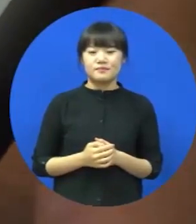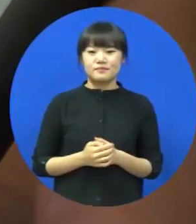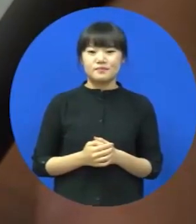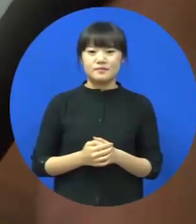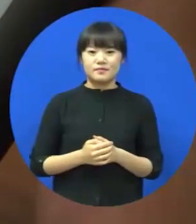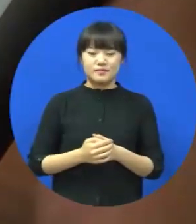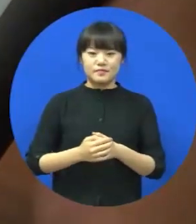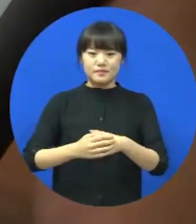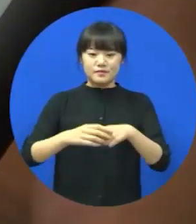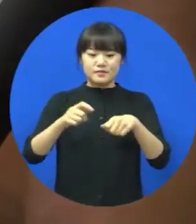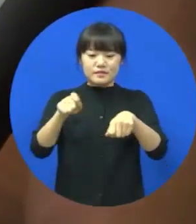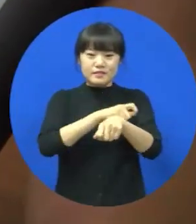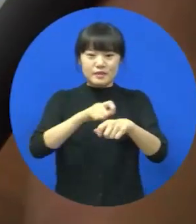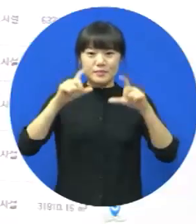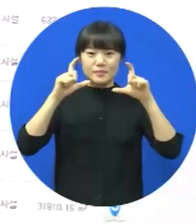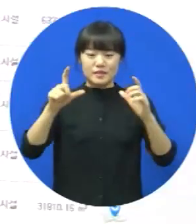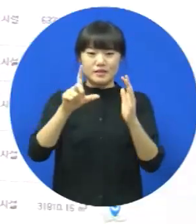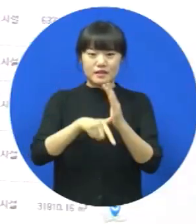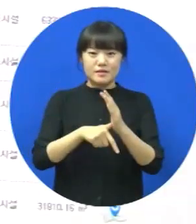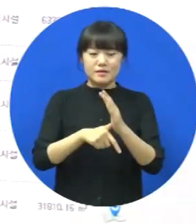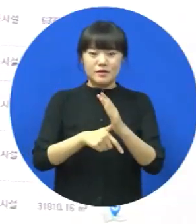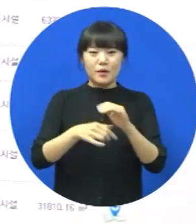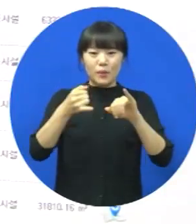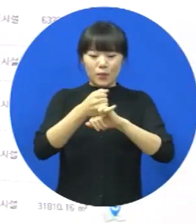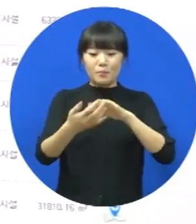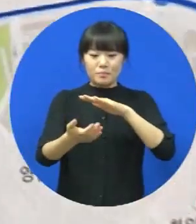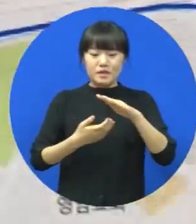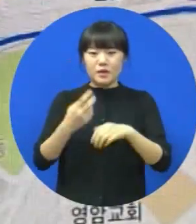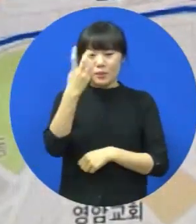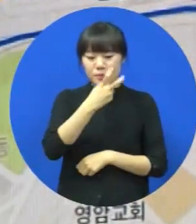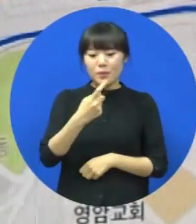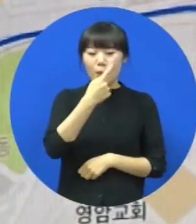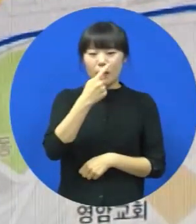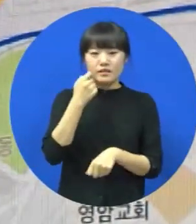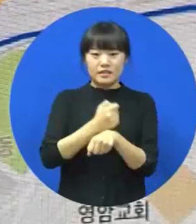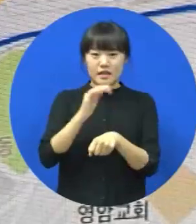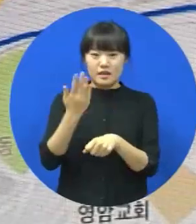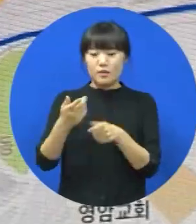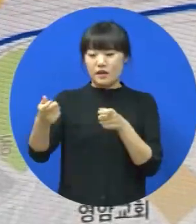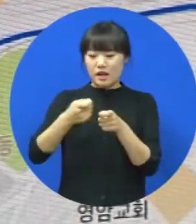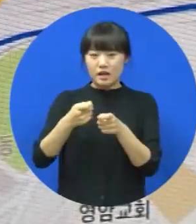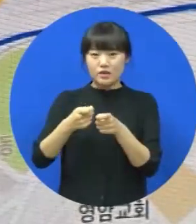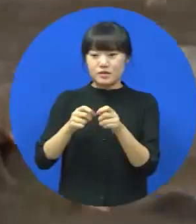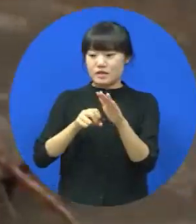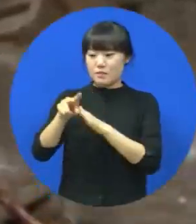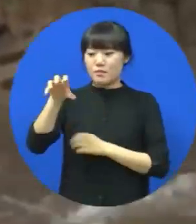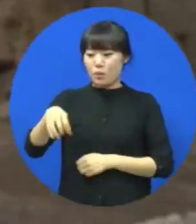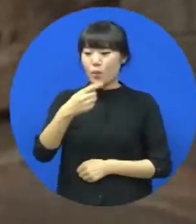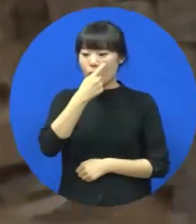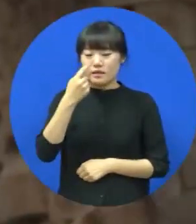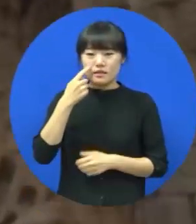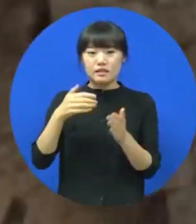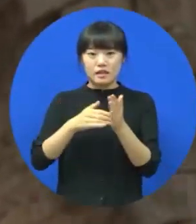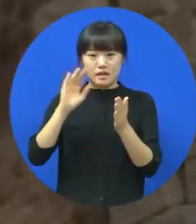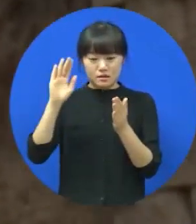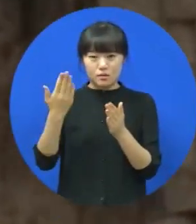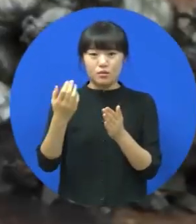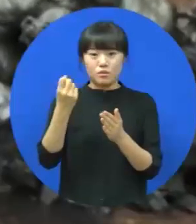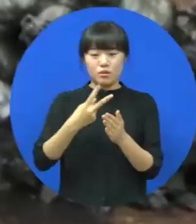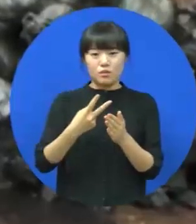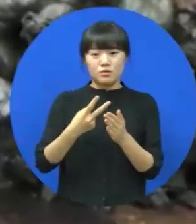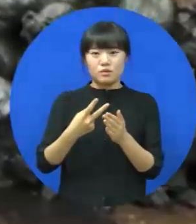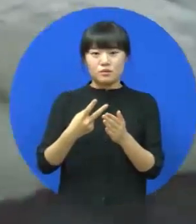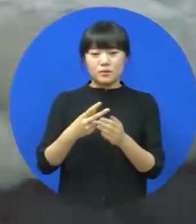호우특보 발령 시 대처 요령은 수시로 기상정보를 확인하고 가까운 대피소를 확인해야 하고요. 사전에 호우에